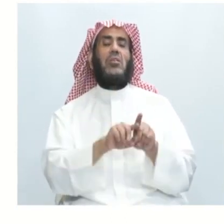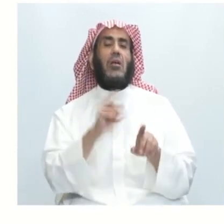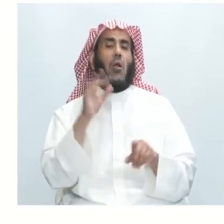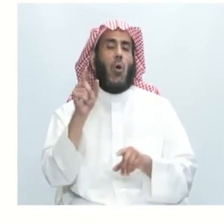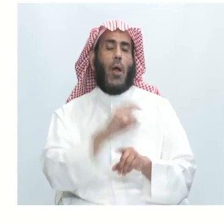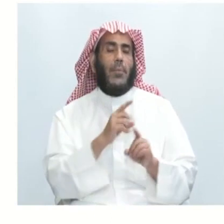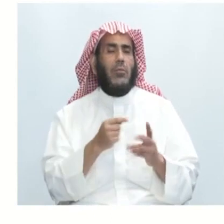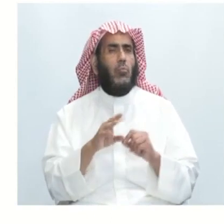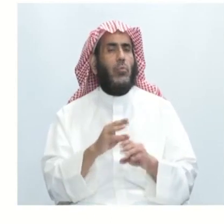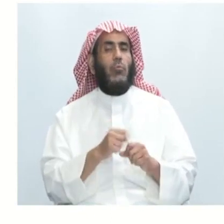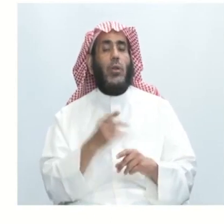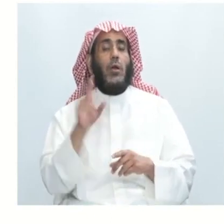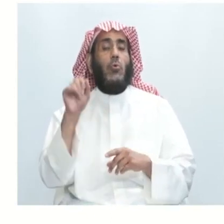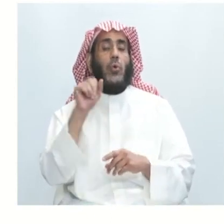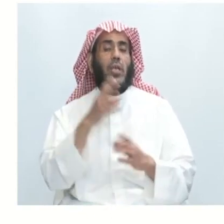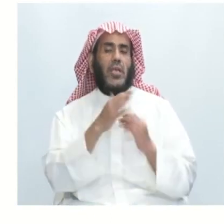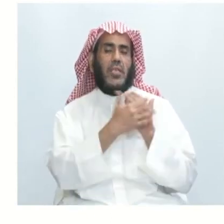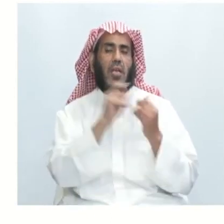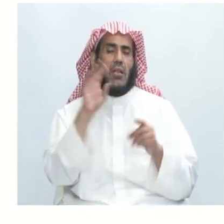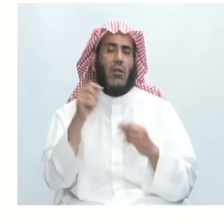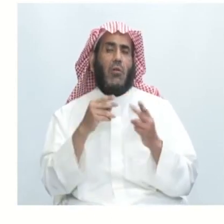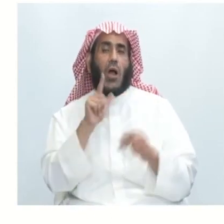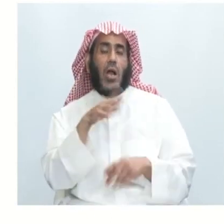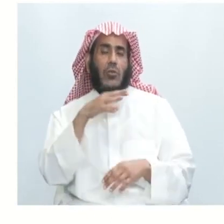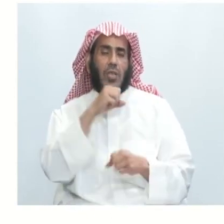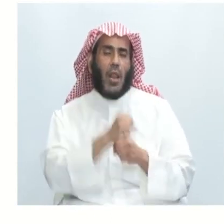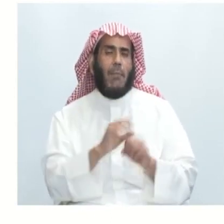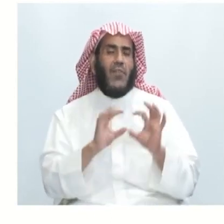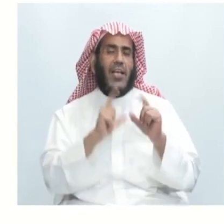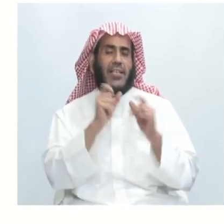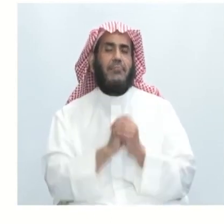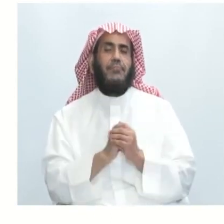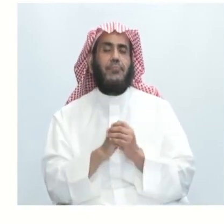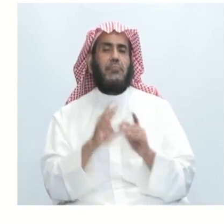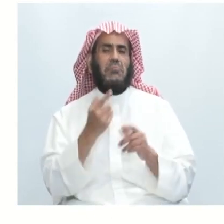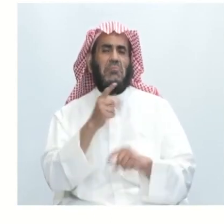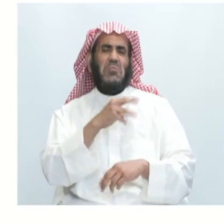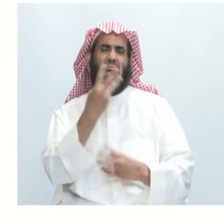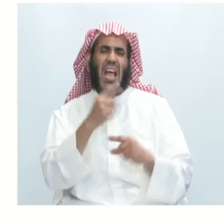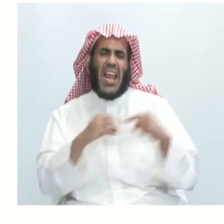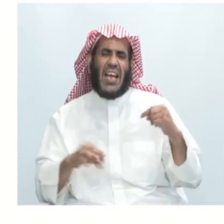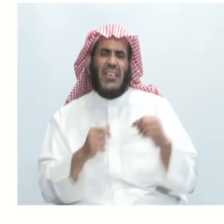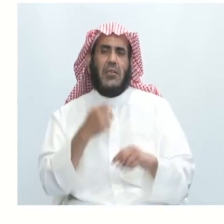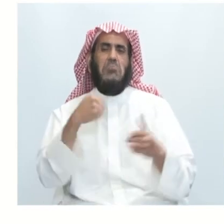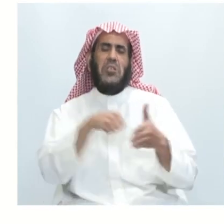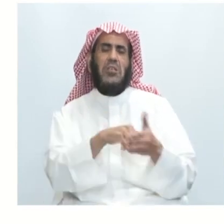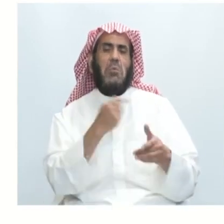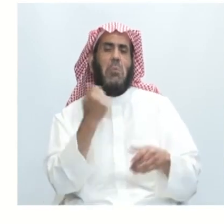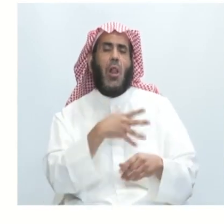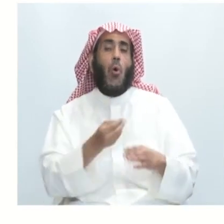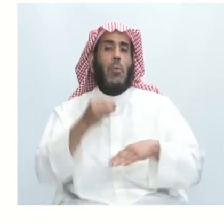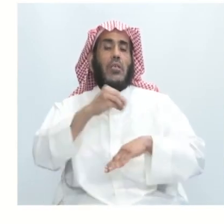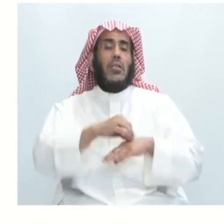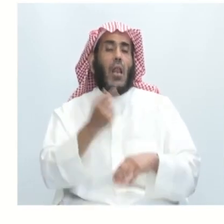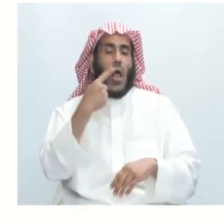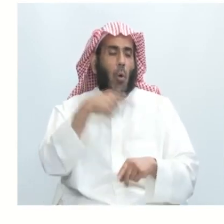ابيه هريره رضي الله عنه قال قال رسول الله صلى الله عليه وسلم ما نقصت صدقه من مال وما زاد